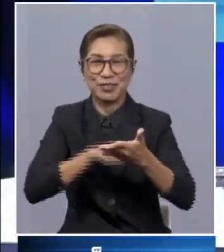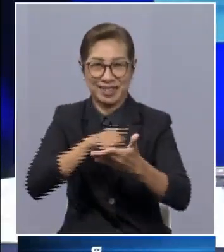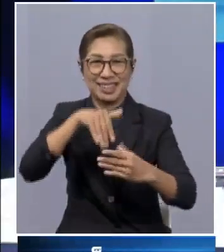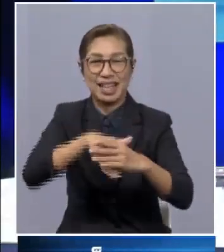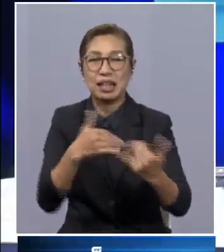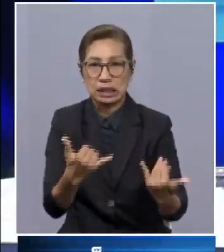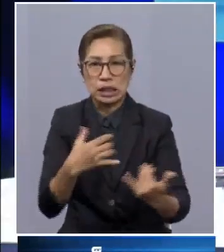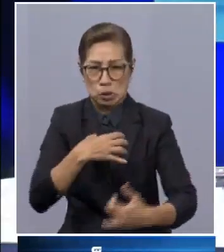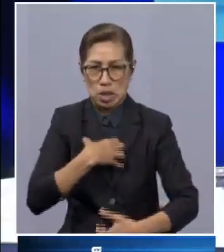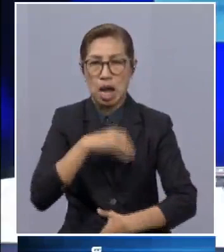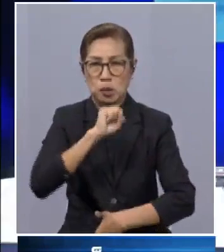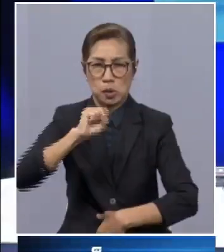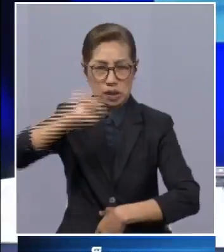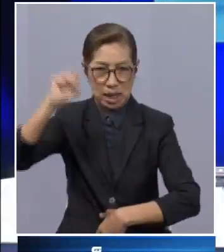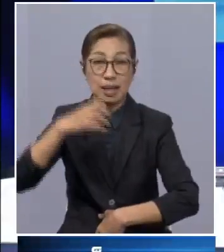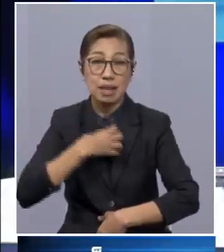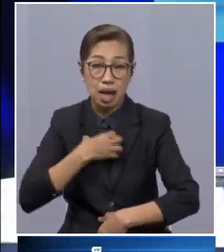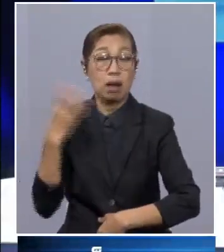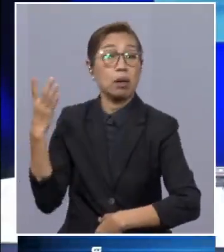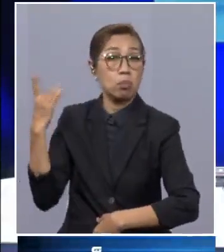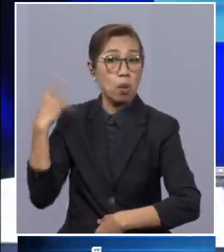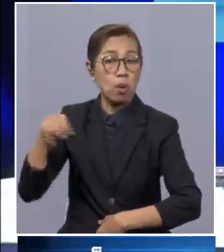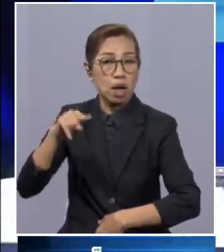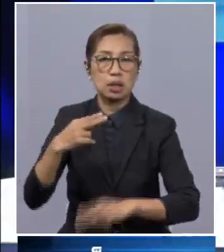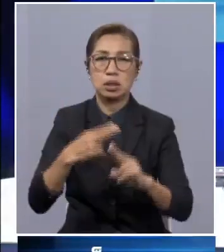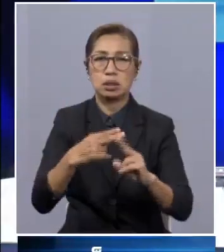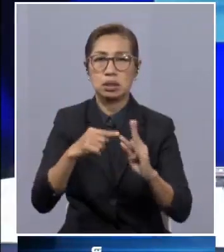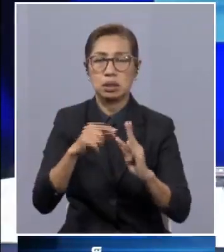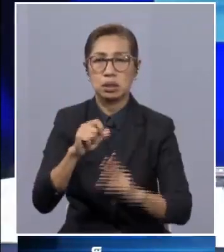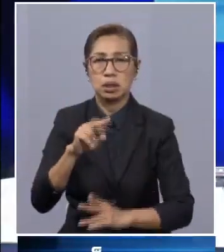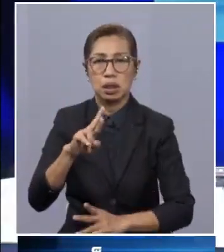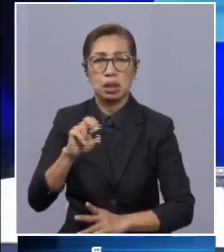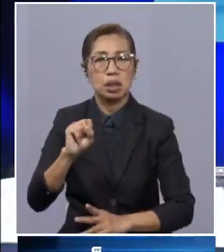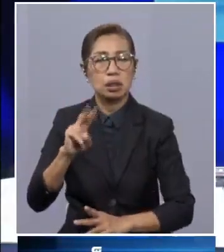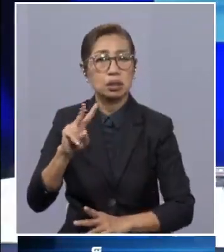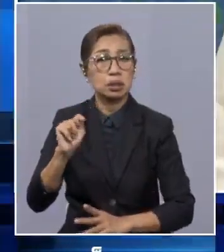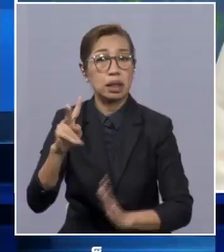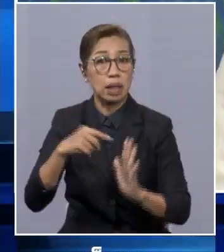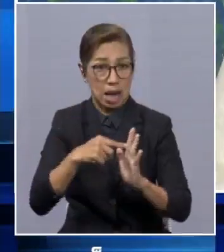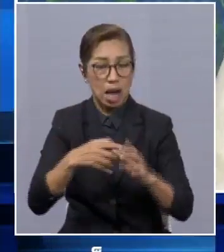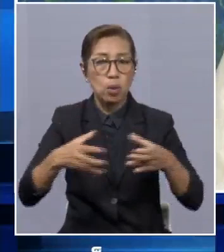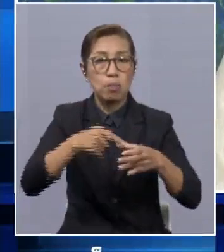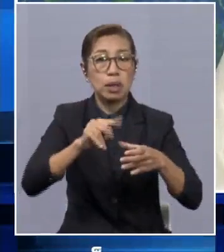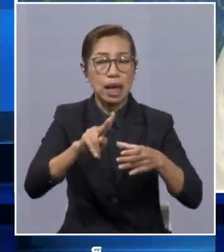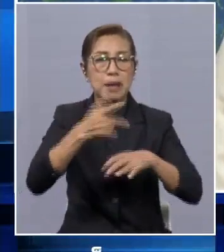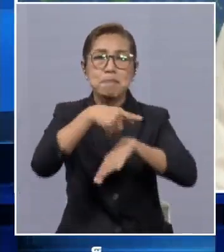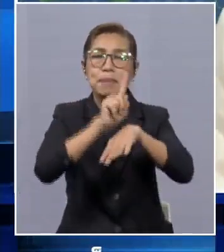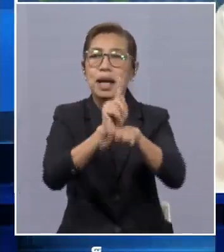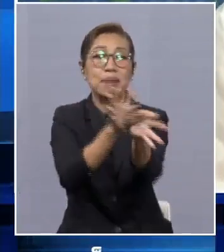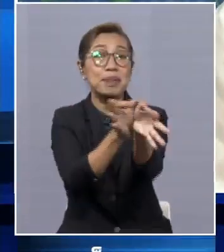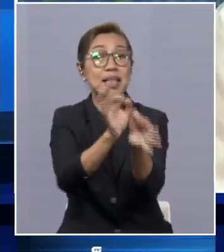ก็กวาดคะแนนให้ได้มากที่สุดนะครับเมื่อวานนี้มีความเคลื่อนไหวของคุณเศรษฐาทวีสินนะครับประธานที่ปรึกษาหัวหน้าครอบครัวเพื่อไทยทันทีที่มีการ